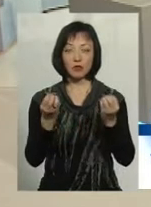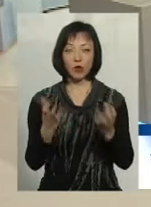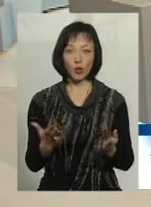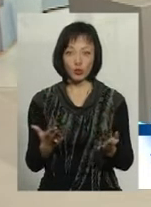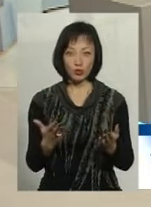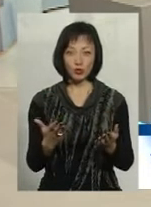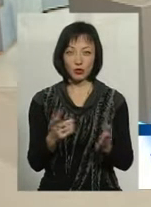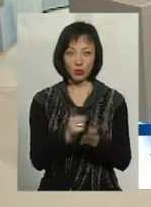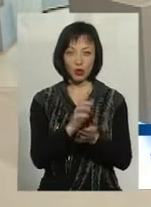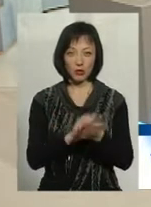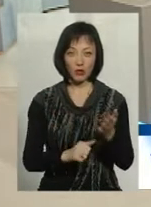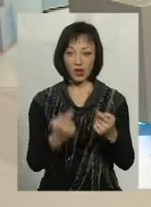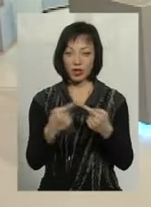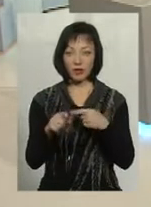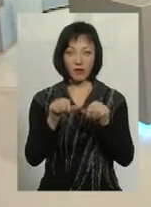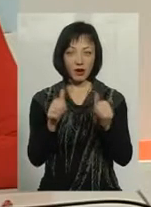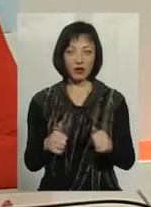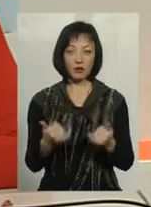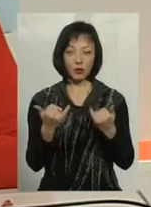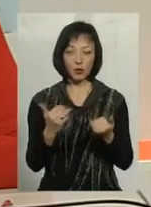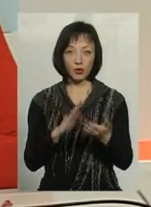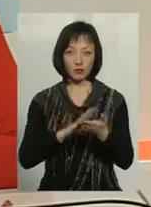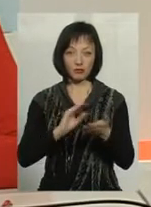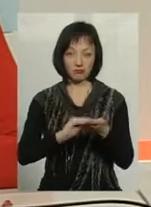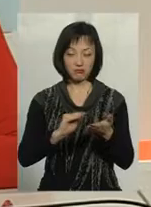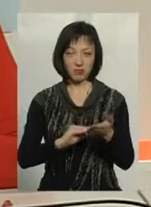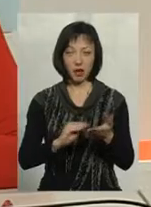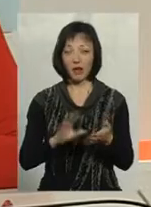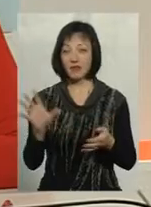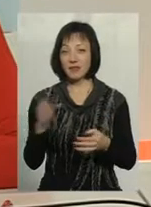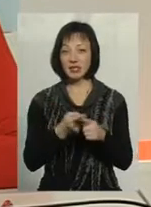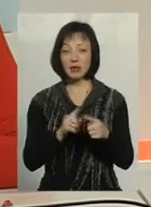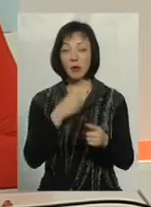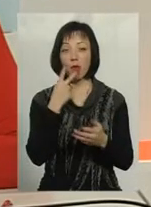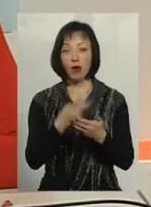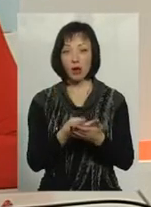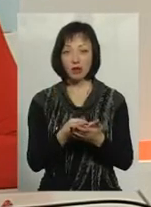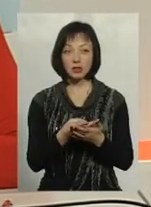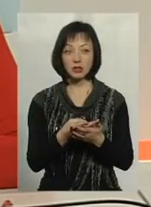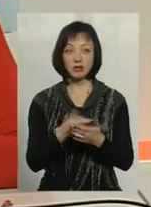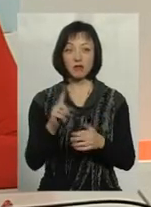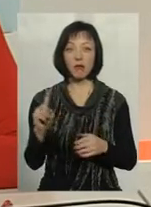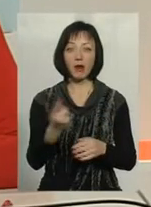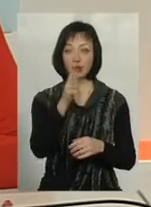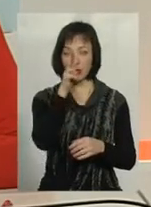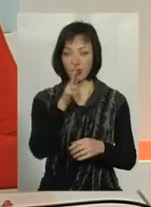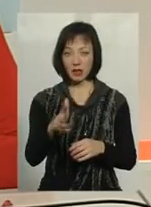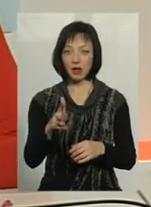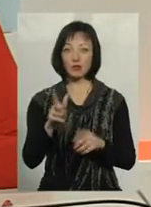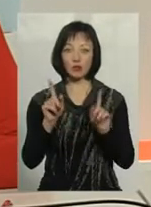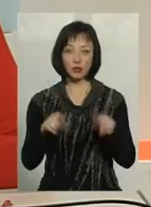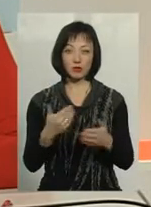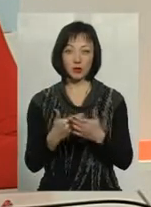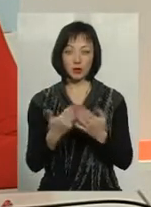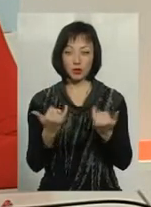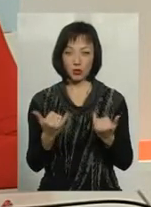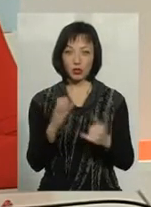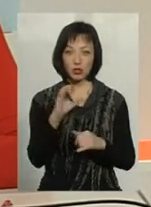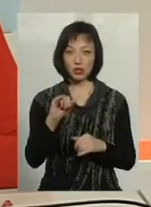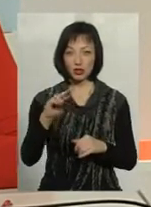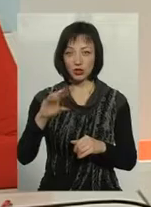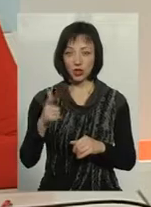ці 0,5. Затім тягнеться, припустим, інфляція, яка постійно з року в рік росте. Це оренда земельних ділянок, це і земельний